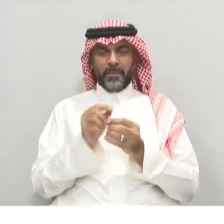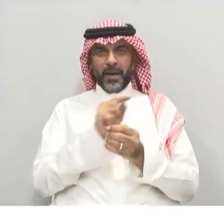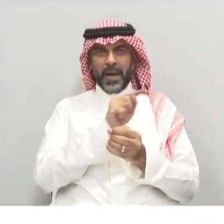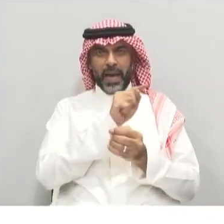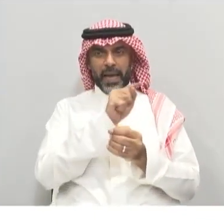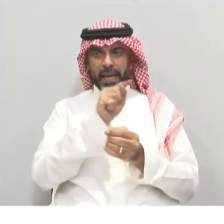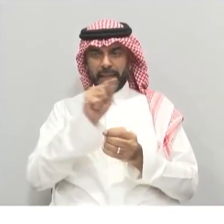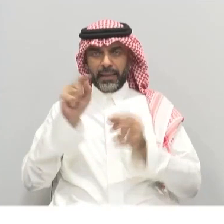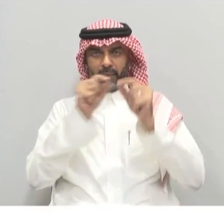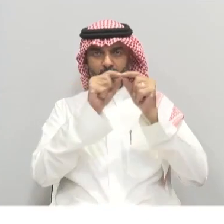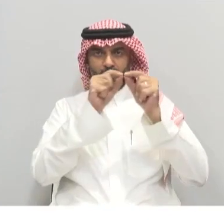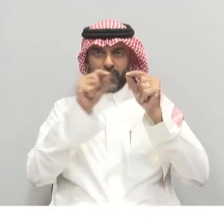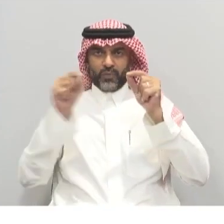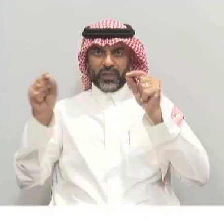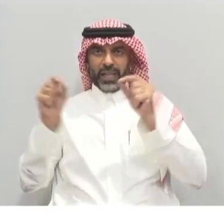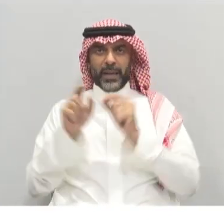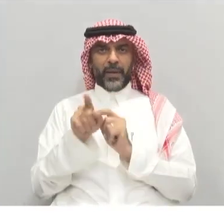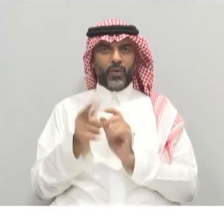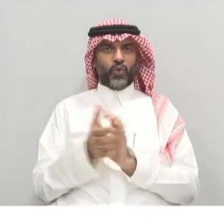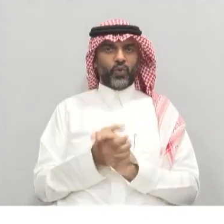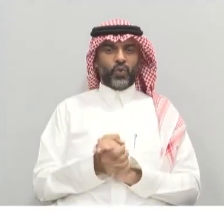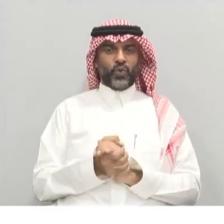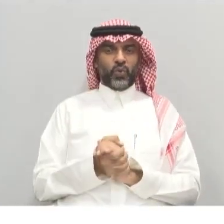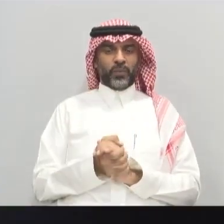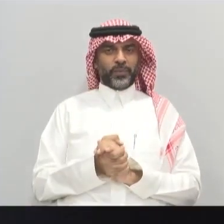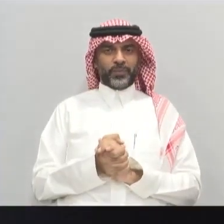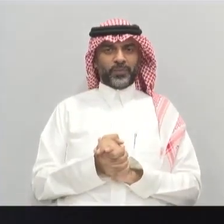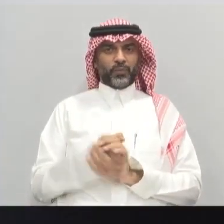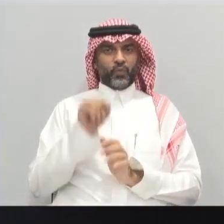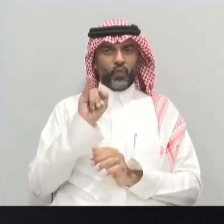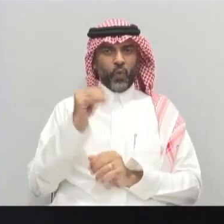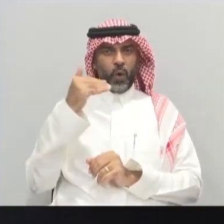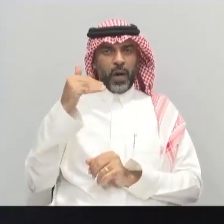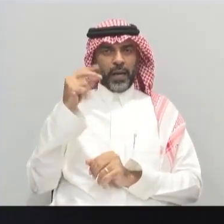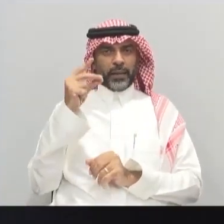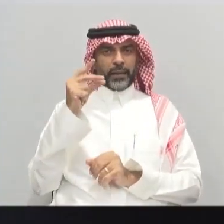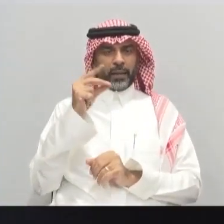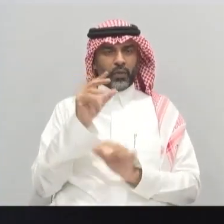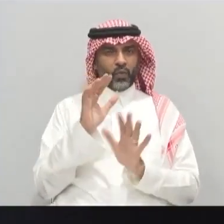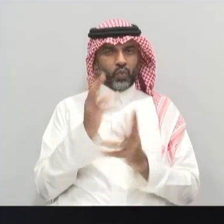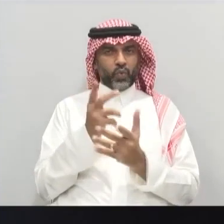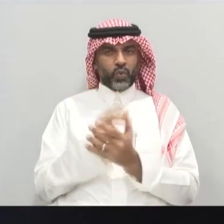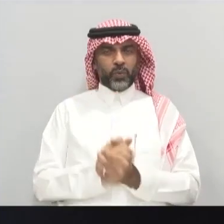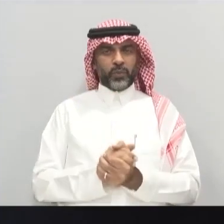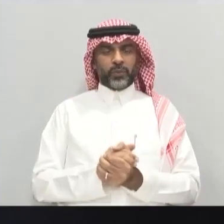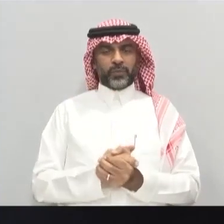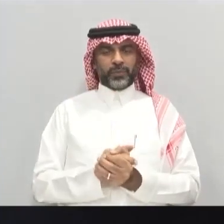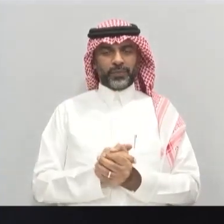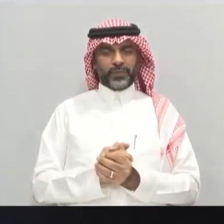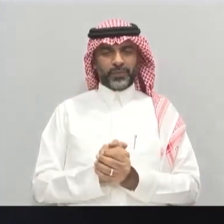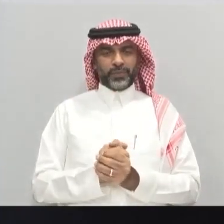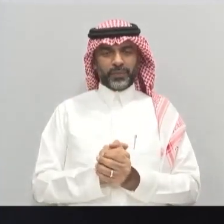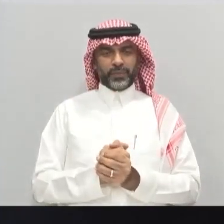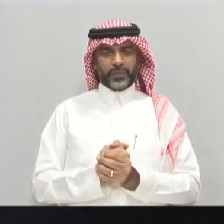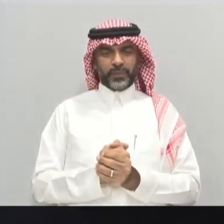المستقيم لدينا المخطط العمودي مخطط الخطي مخطط الدائري والمخطط